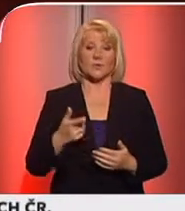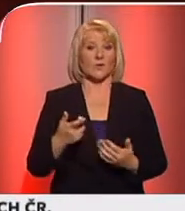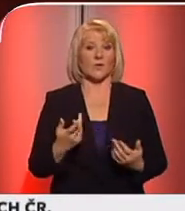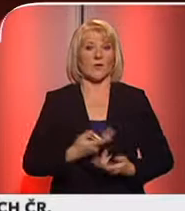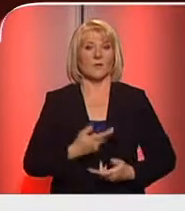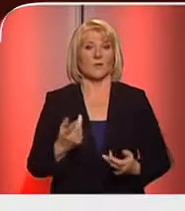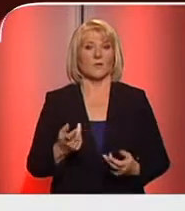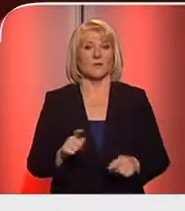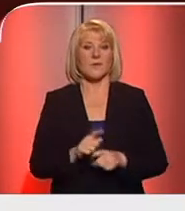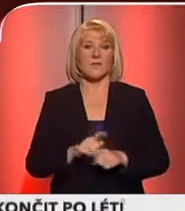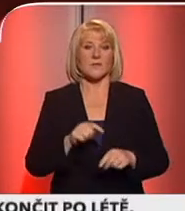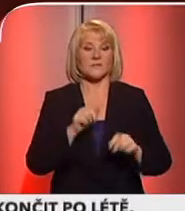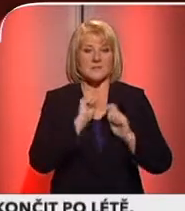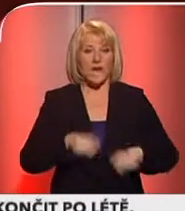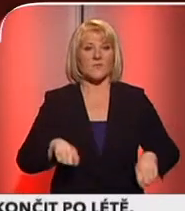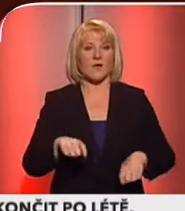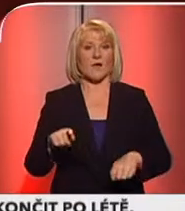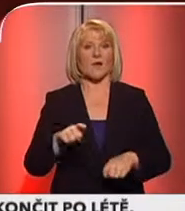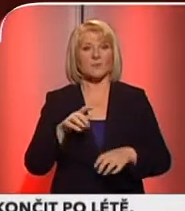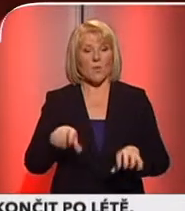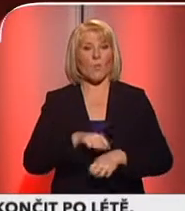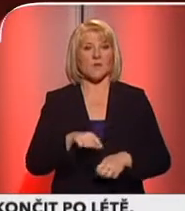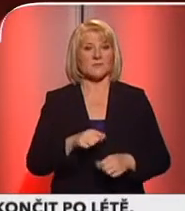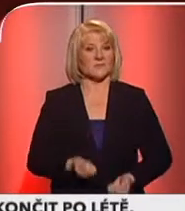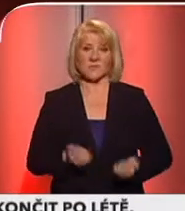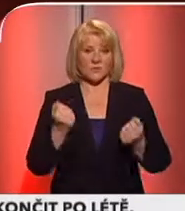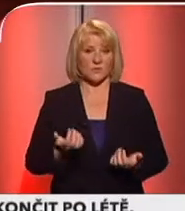obtížně jde do takovýchhle akcí, jako je stávka.